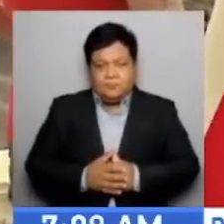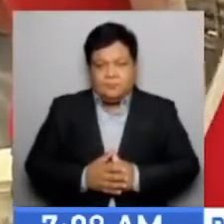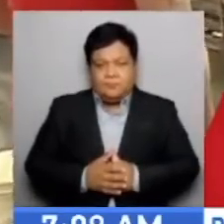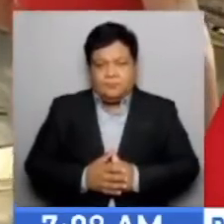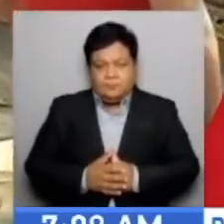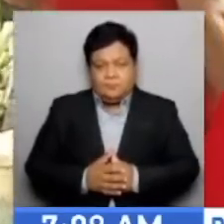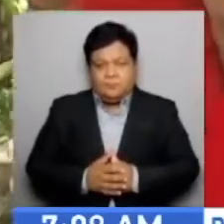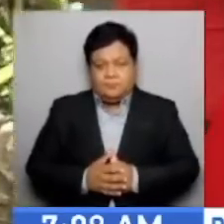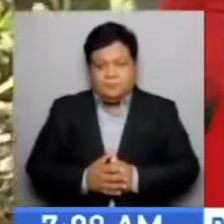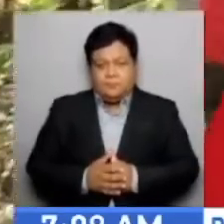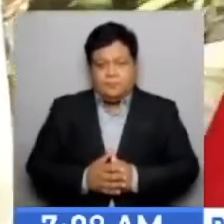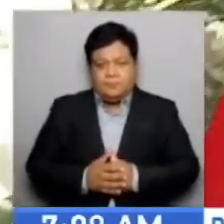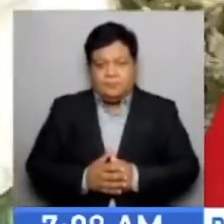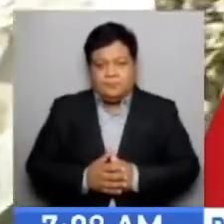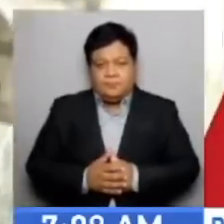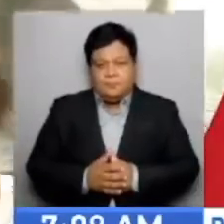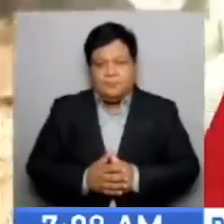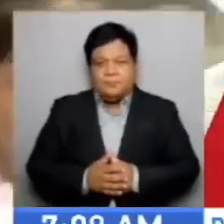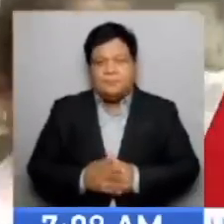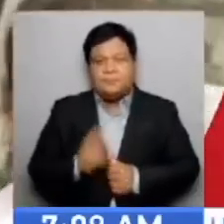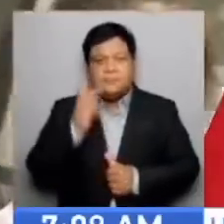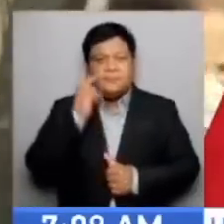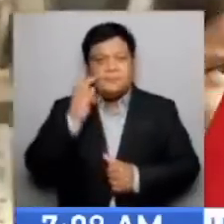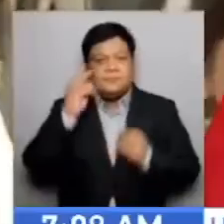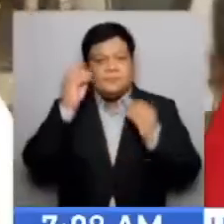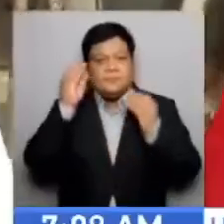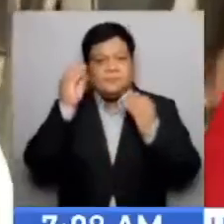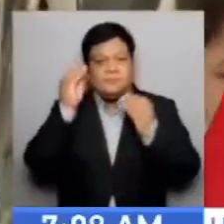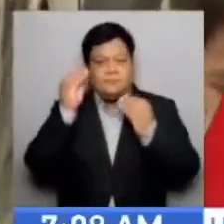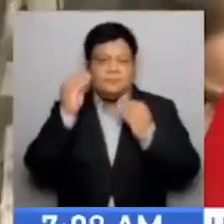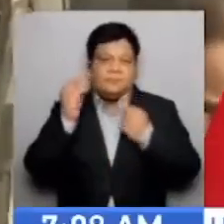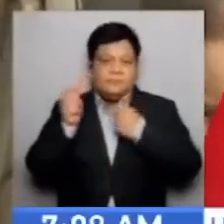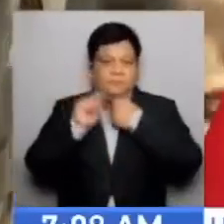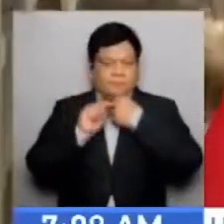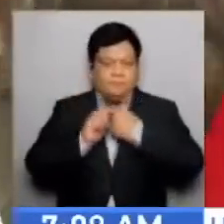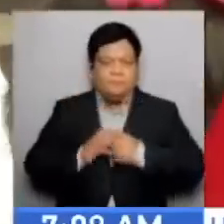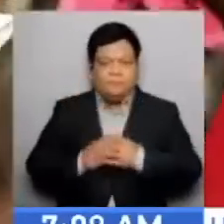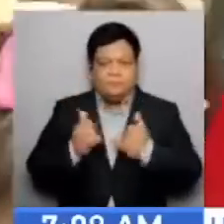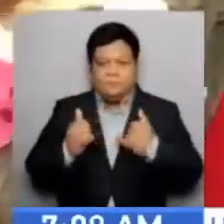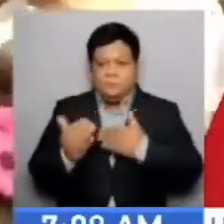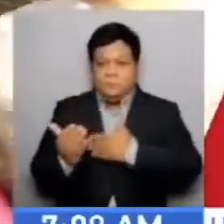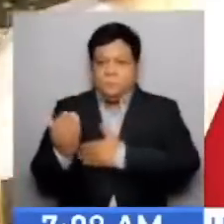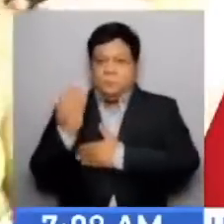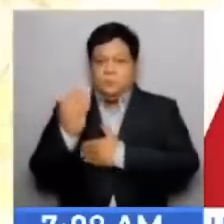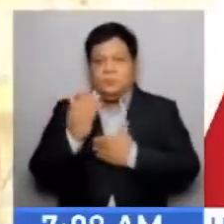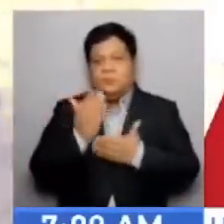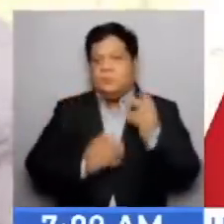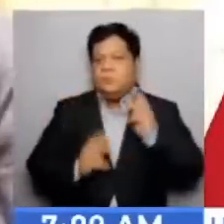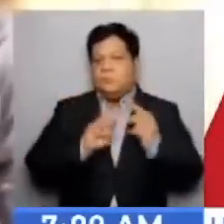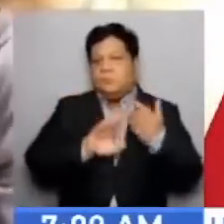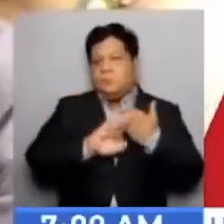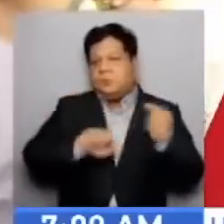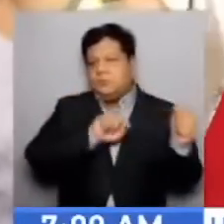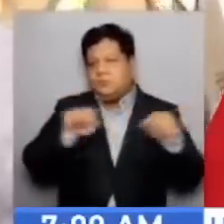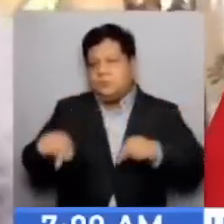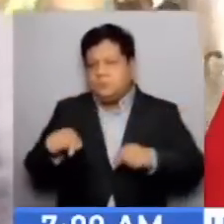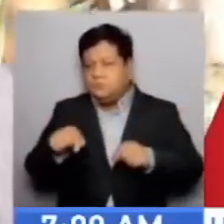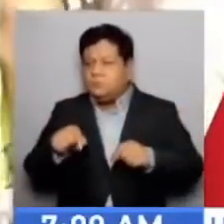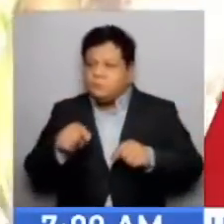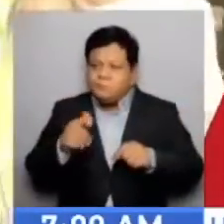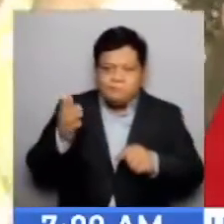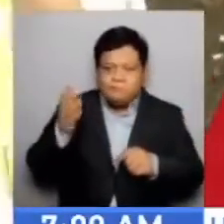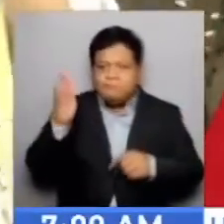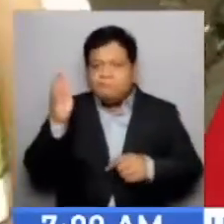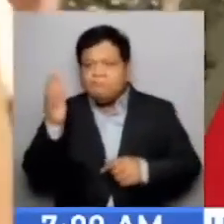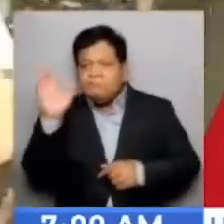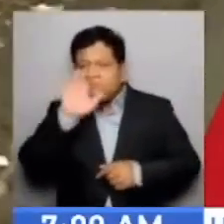Igan, pakita ko yung sitwasyon ngayon, lalo't umaga na at meron ng araw. No? Yung iba yung nagsibalik na rito sa pinangyarihan ng sunog para kung ano man yung kanilang maliligtas